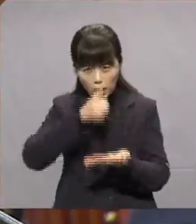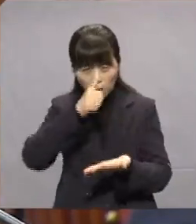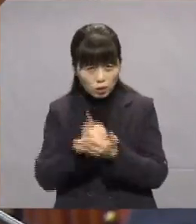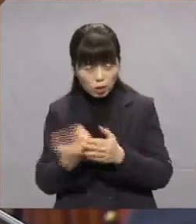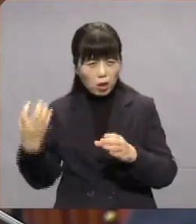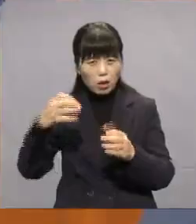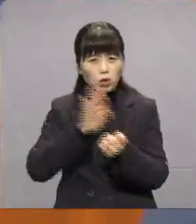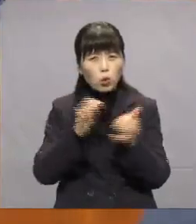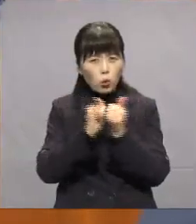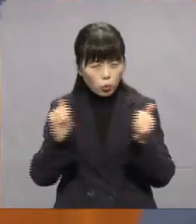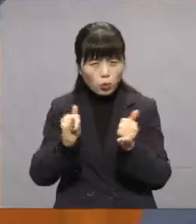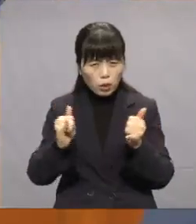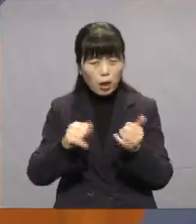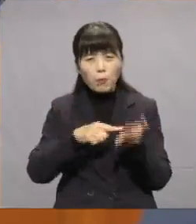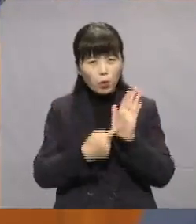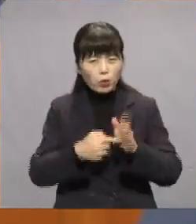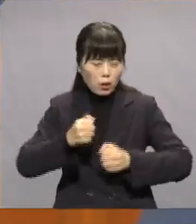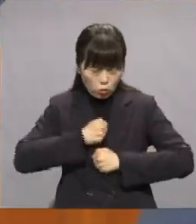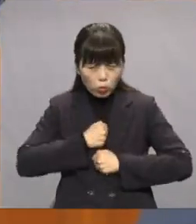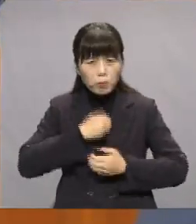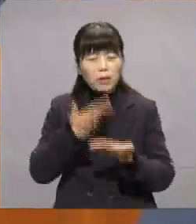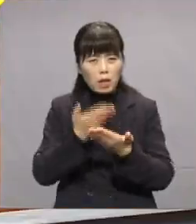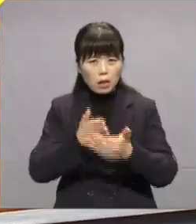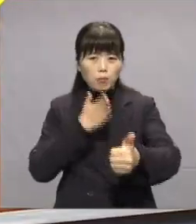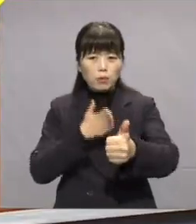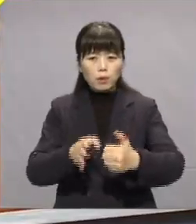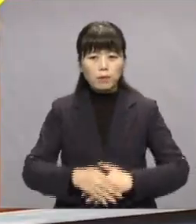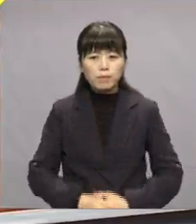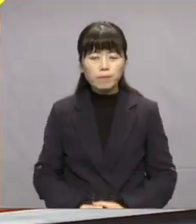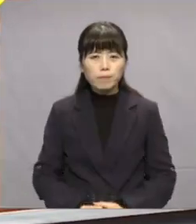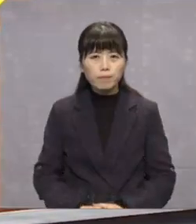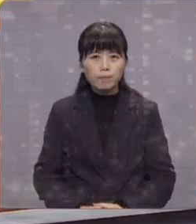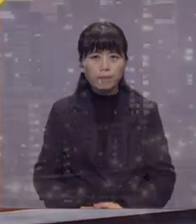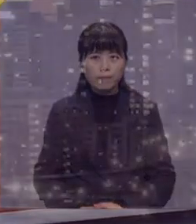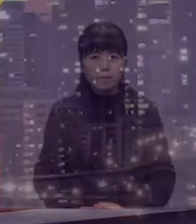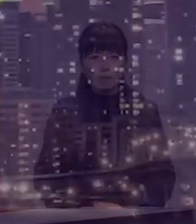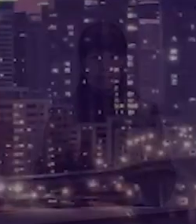동조자 표현에 신중을 기해달라고 요구했습니다. OBS 뉴스 황다연입니다.